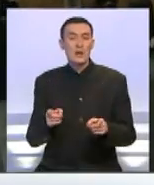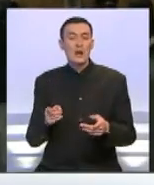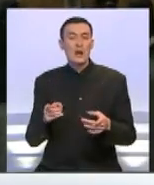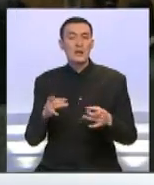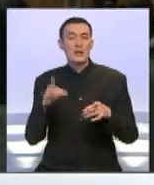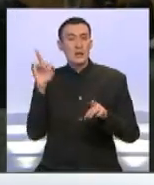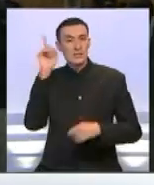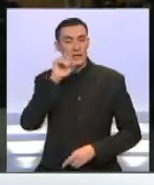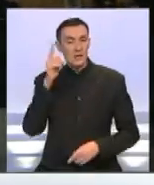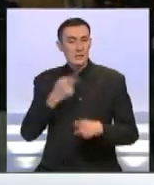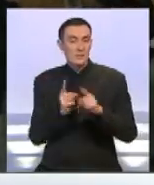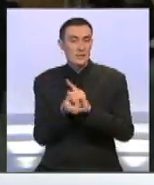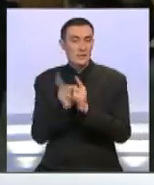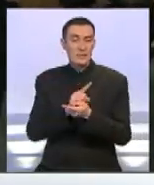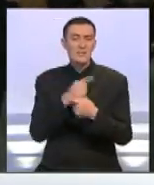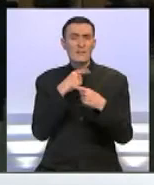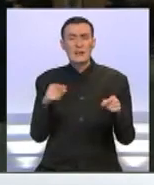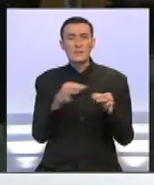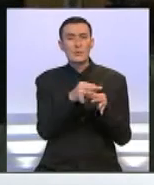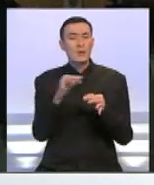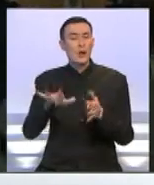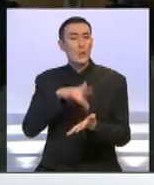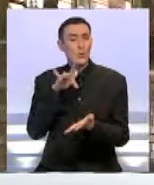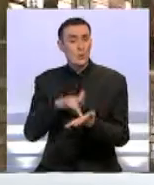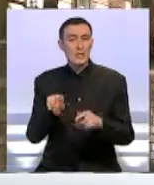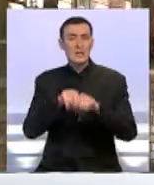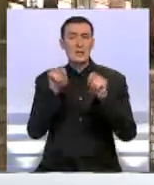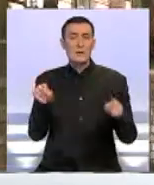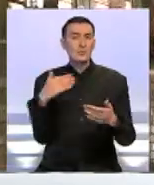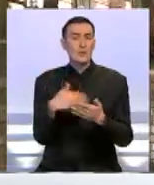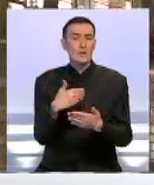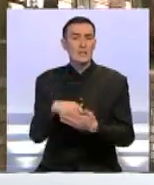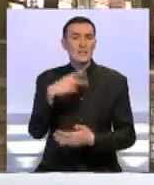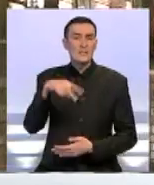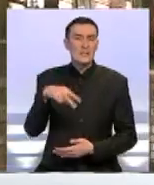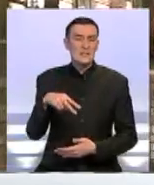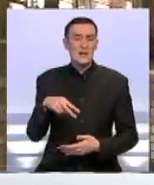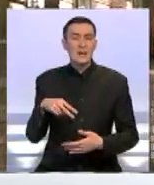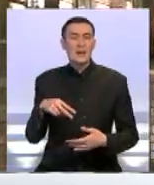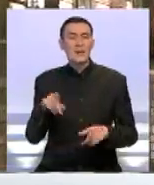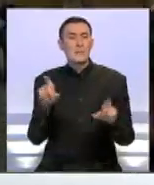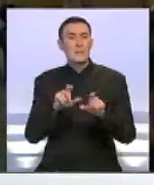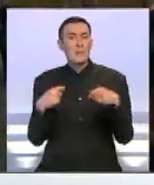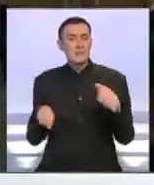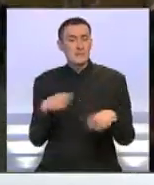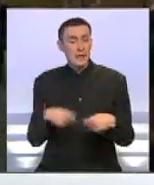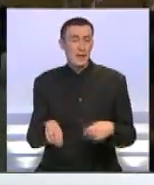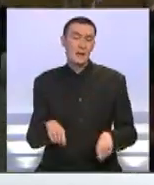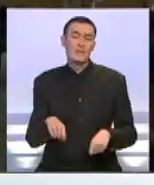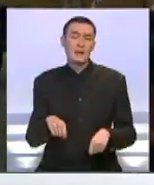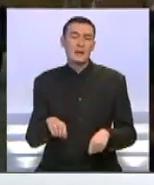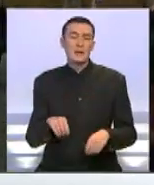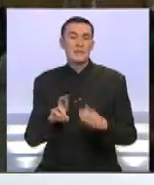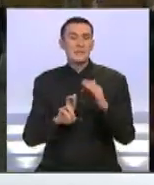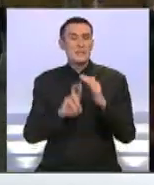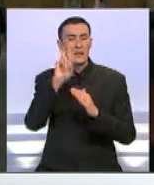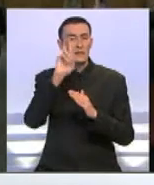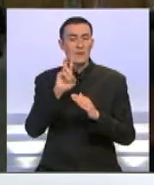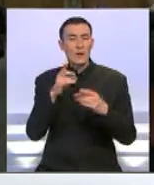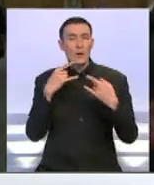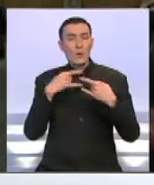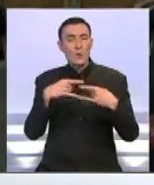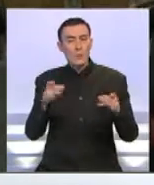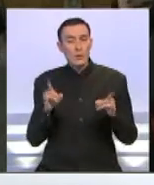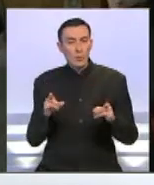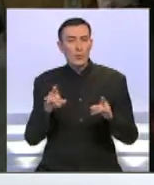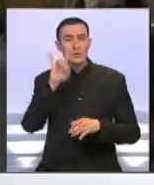рождественскую сказку. В разных уголках города открываются около 20 рождественских базаров. Фасады церквей, окна и